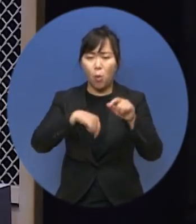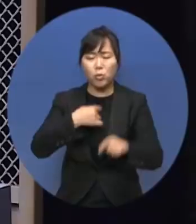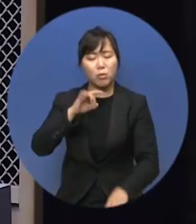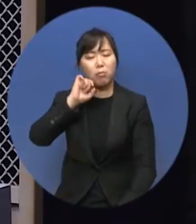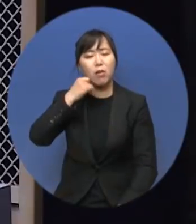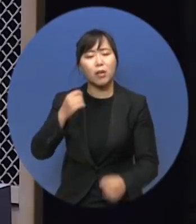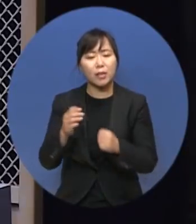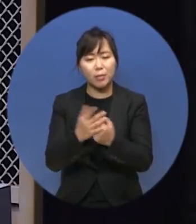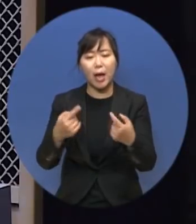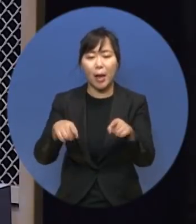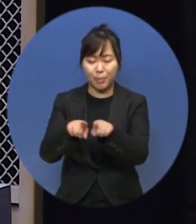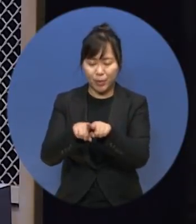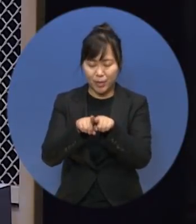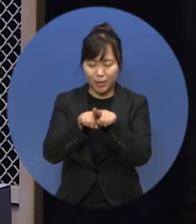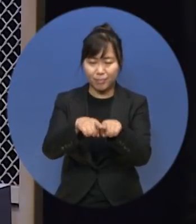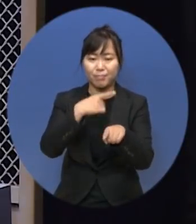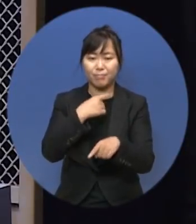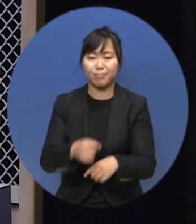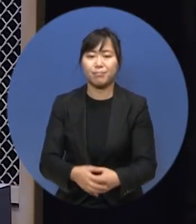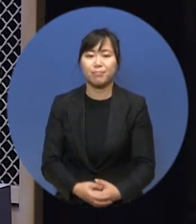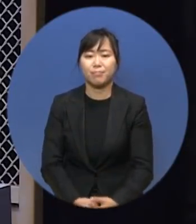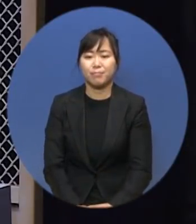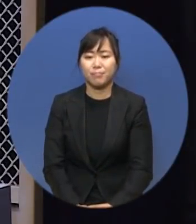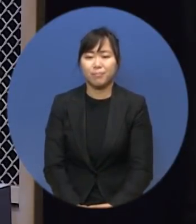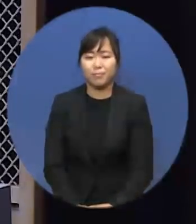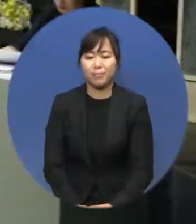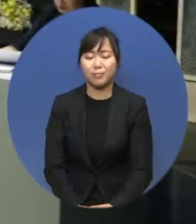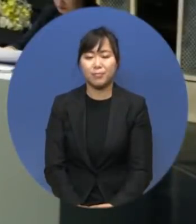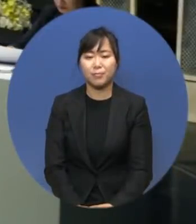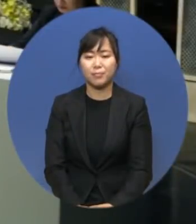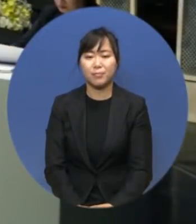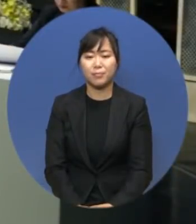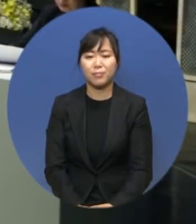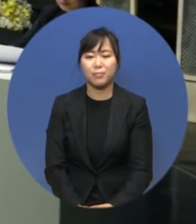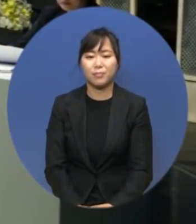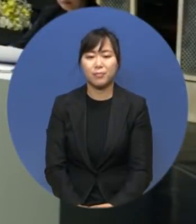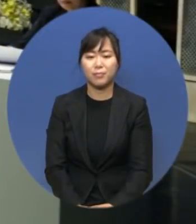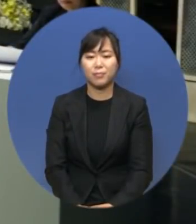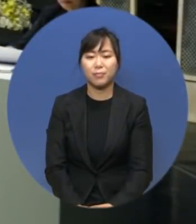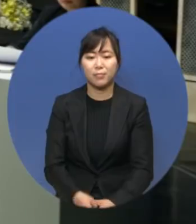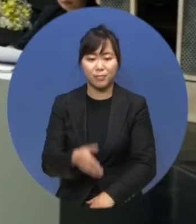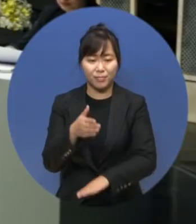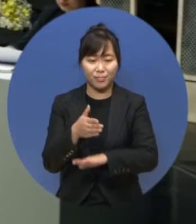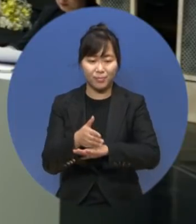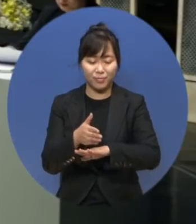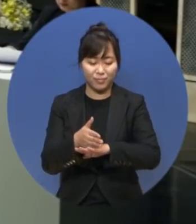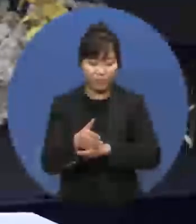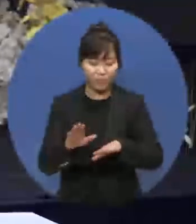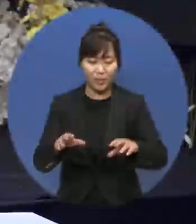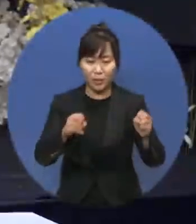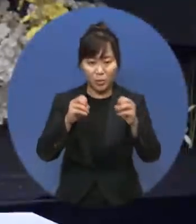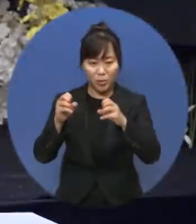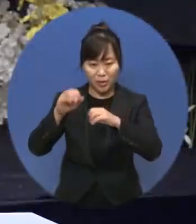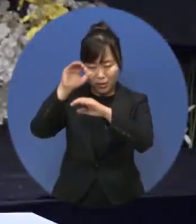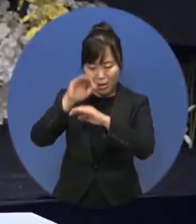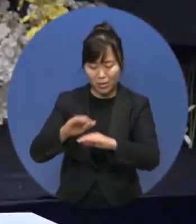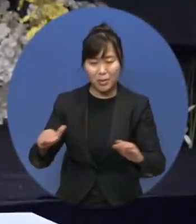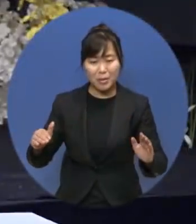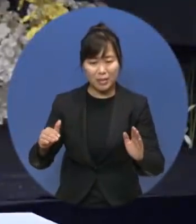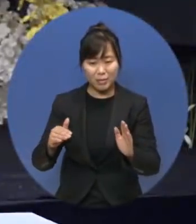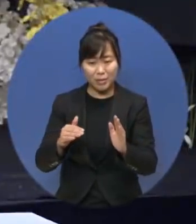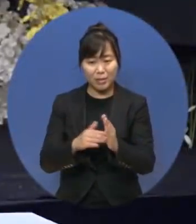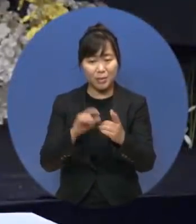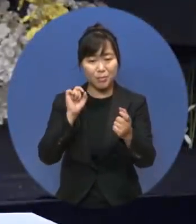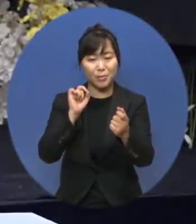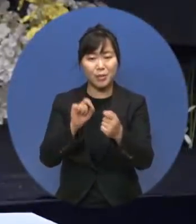수 없으니까 함께 만들어 갔으면 합니다. 네, 감사합니다. 어느덧 토크 콘서트를 마무리